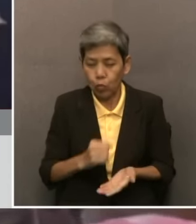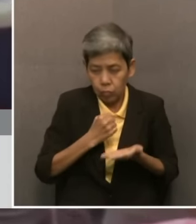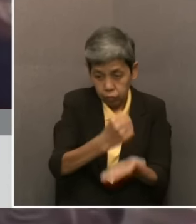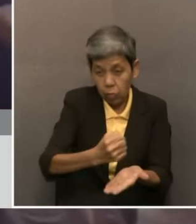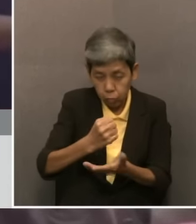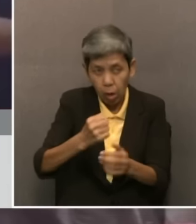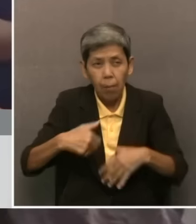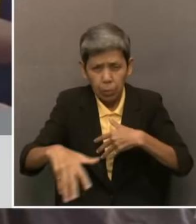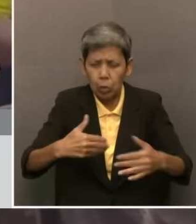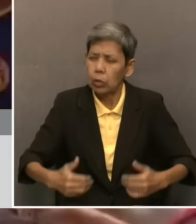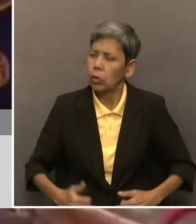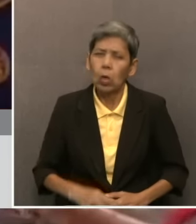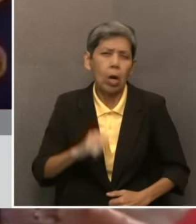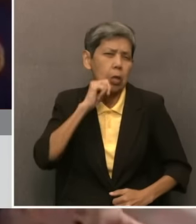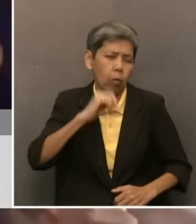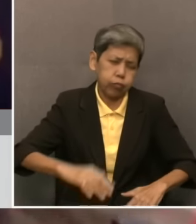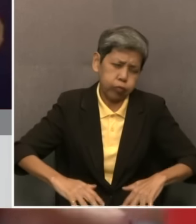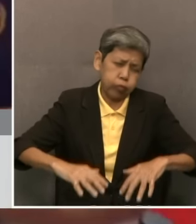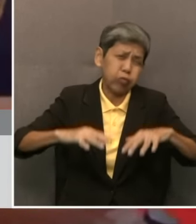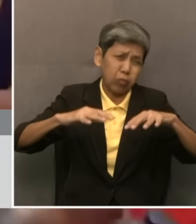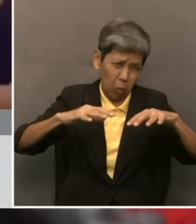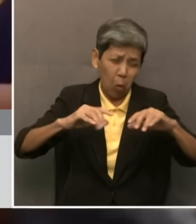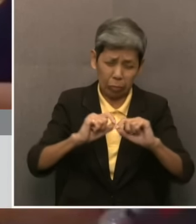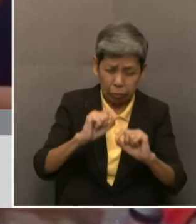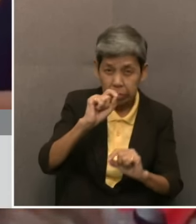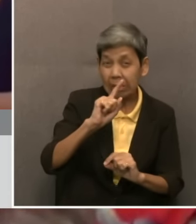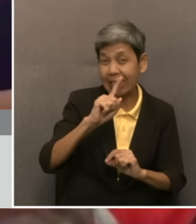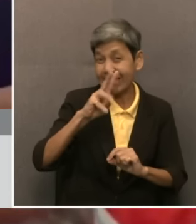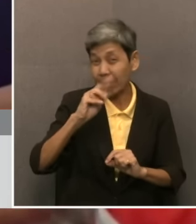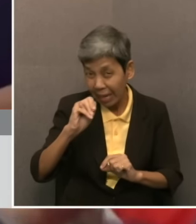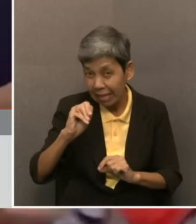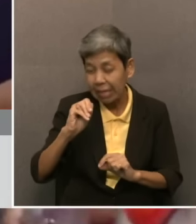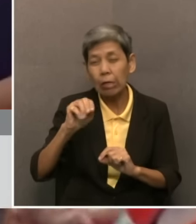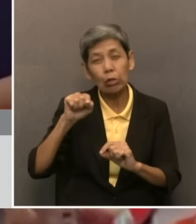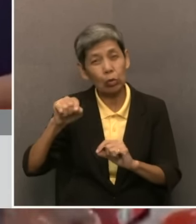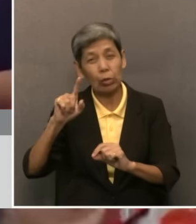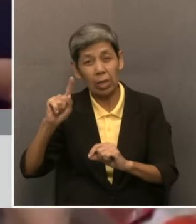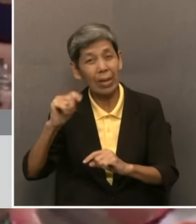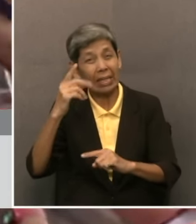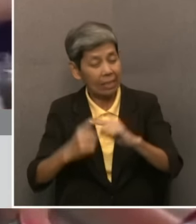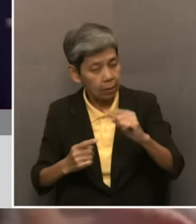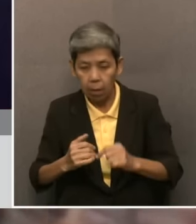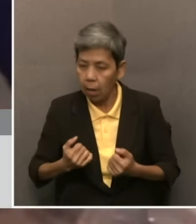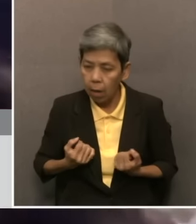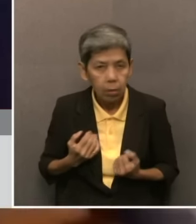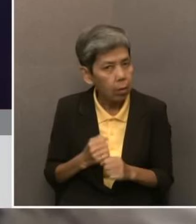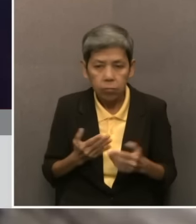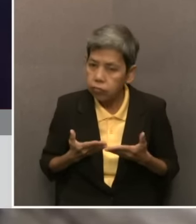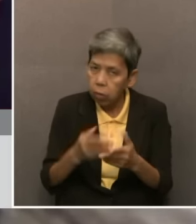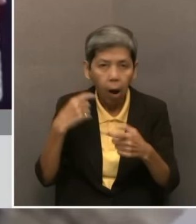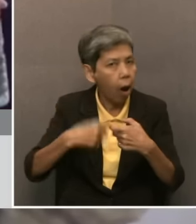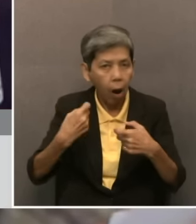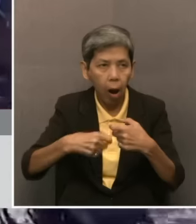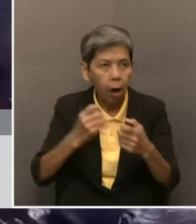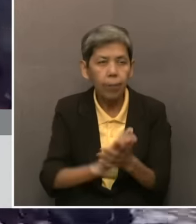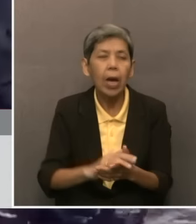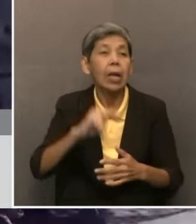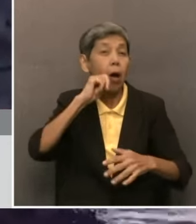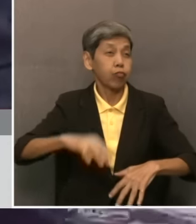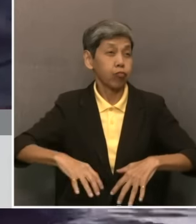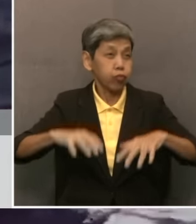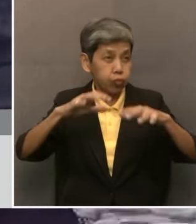ชนต้องใช้ชีวิตอยู่ท่ามกลางน้ำท่วมสูง1เมตร50เซนติเมตรแล้วก็ไม่สามารถเข้าออกหมู่บ้านได้นะครับผู้ประสบอุทกภั